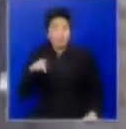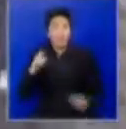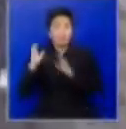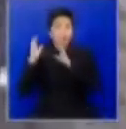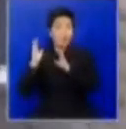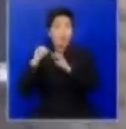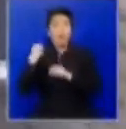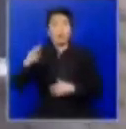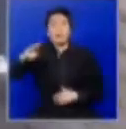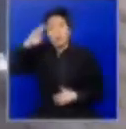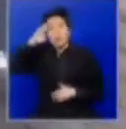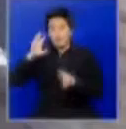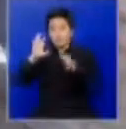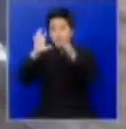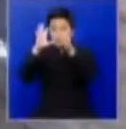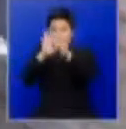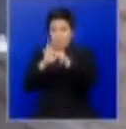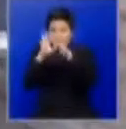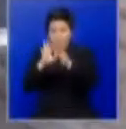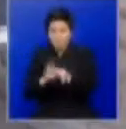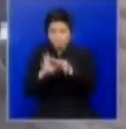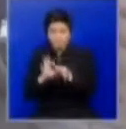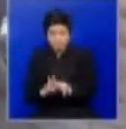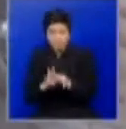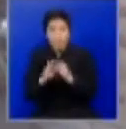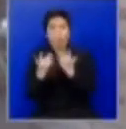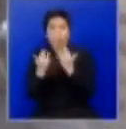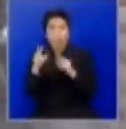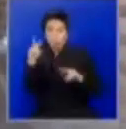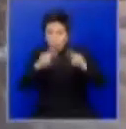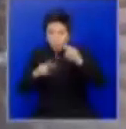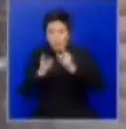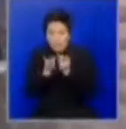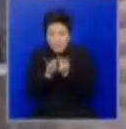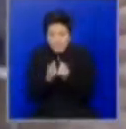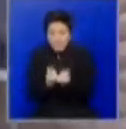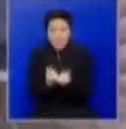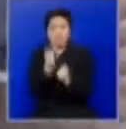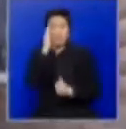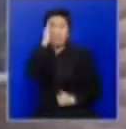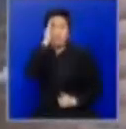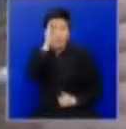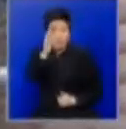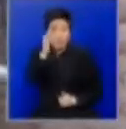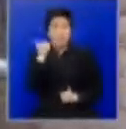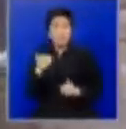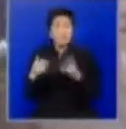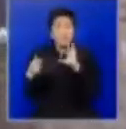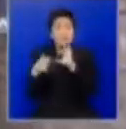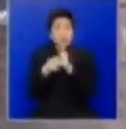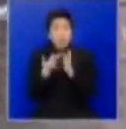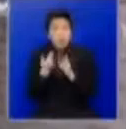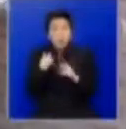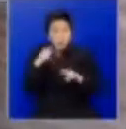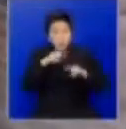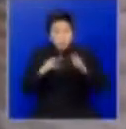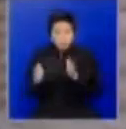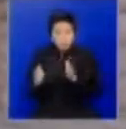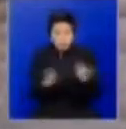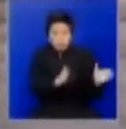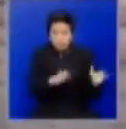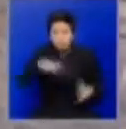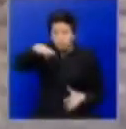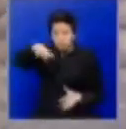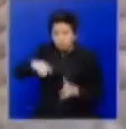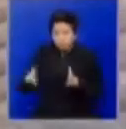ก็ให้ทหารเนี่ยใส่กุญแจล็อกโกดังเพื่อรอการตรวจสอบอย่างละเอียดต่อไปนะครับแล้วก็เข้าตรวจสอบโกดังข้าว